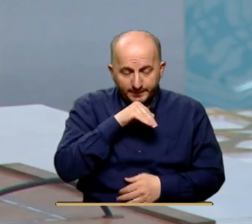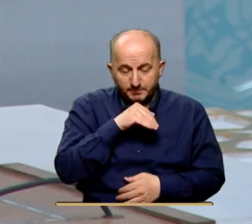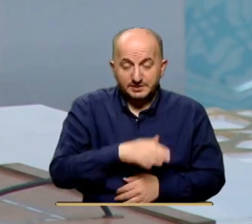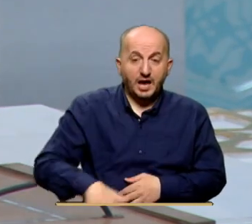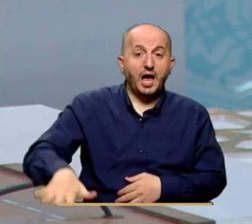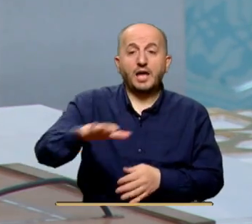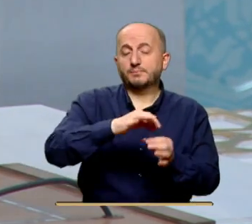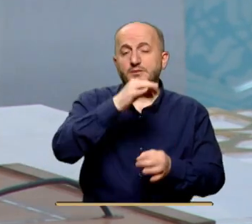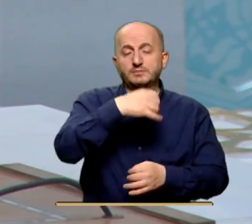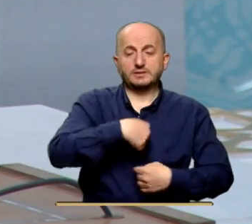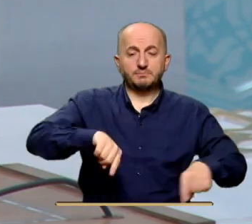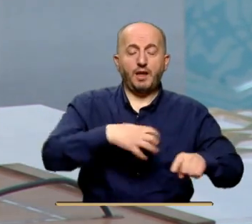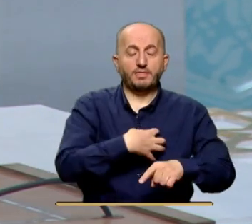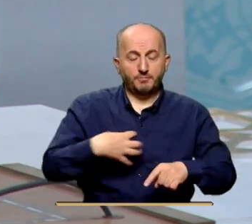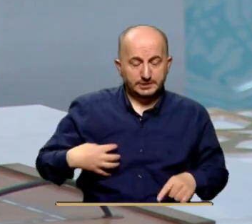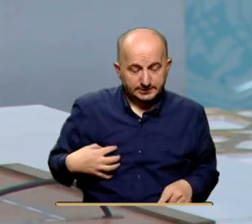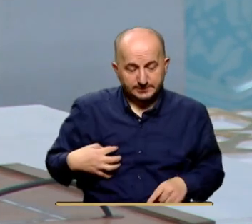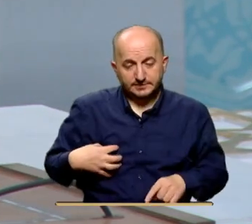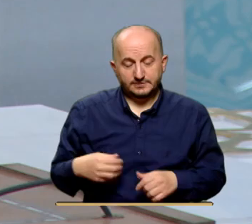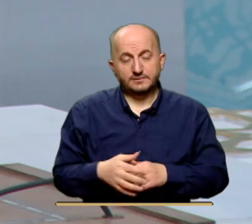her biri bizim annemiz,